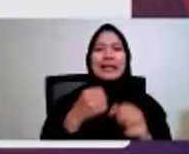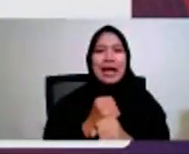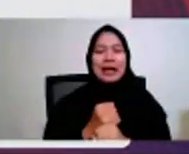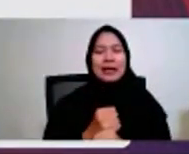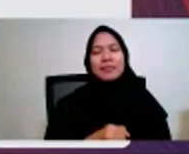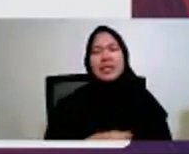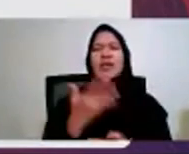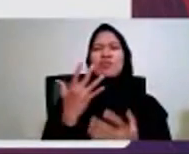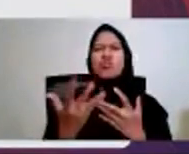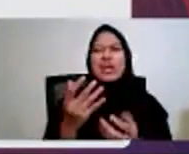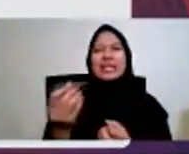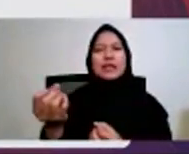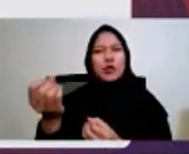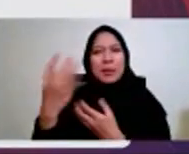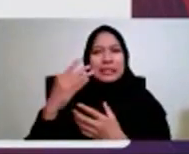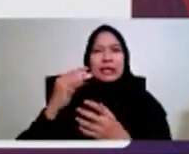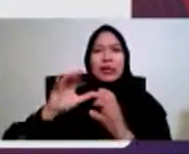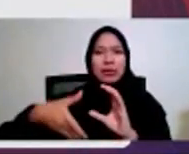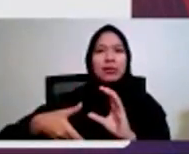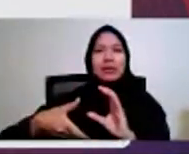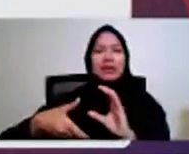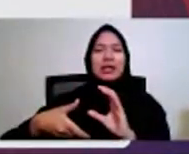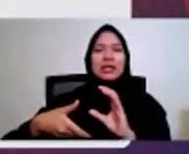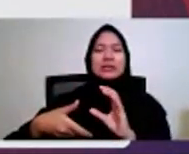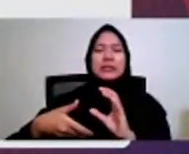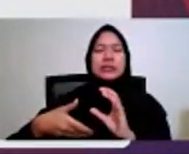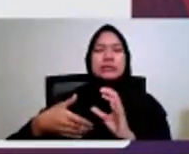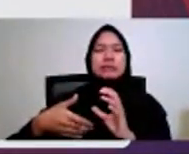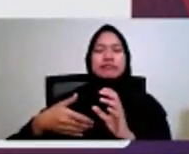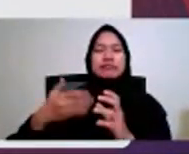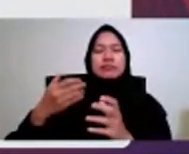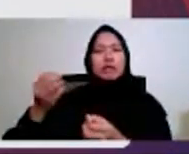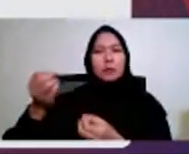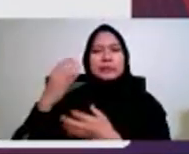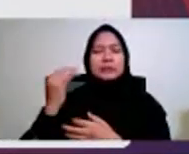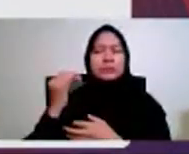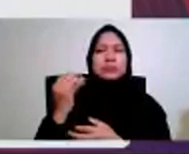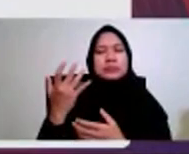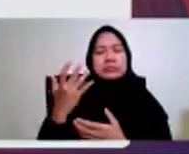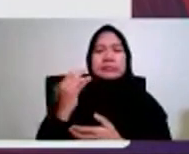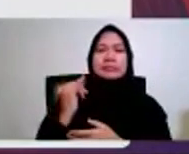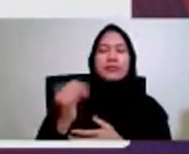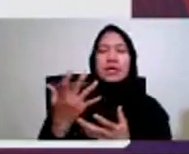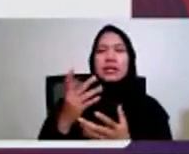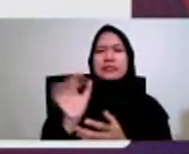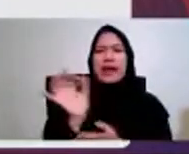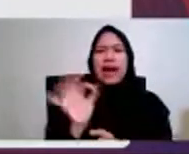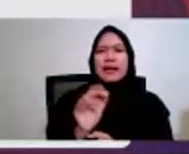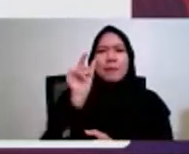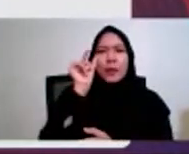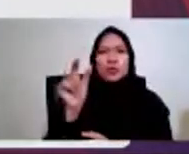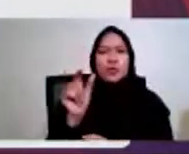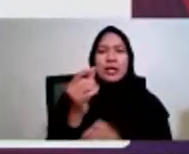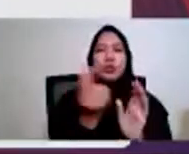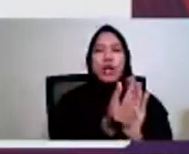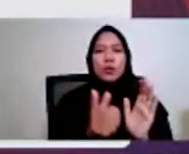informasinya misinformasi ya tidak ada suatu pengusulan undang-undang jaring